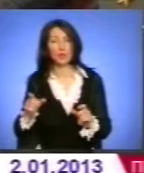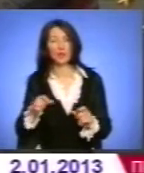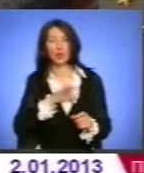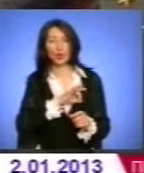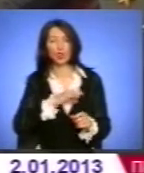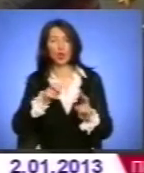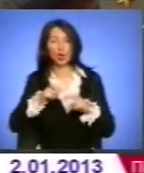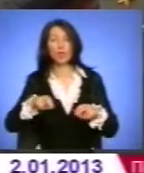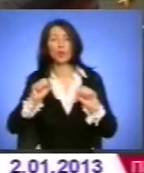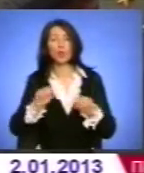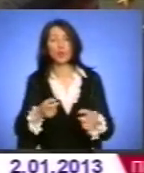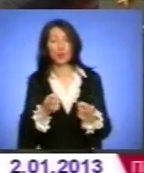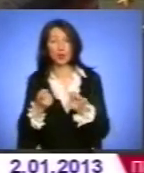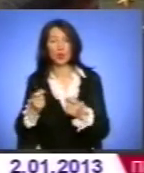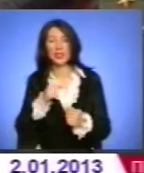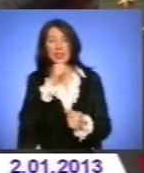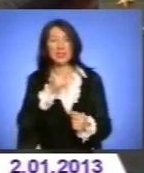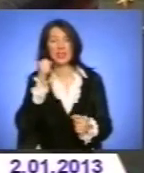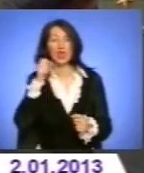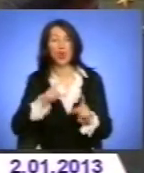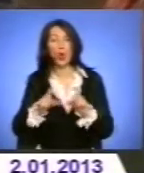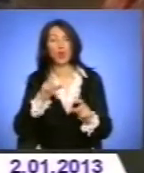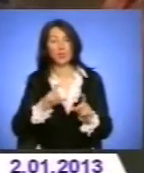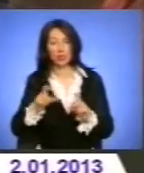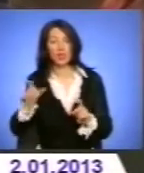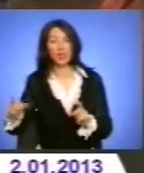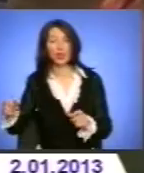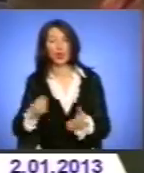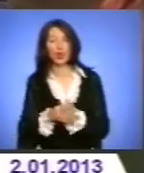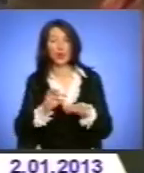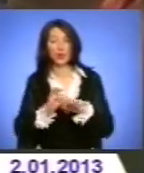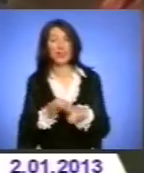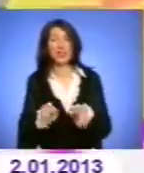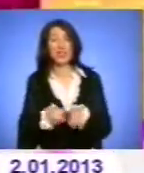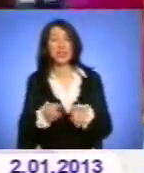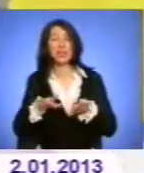розглянути просто можливість залучення старшокурсників до проведення таких заходів.